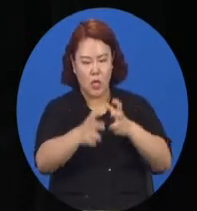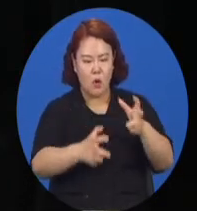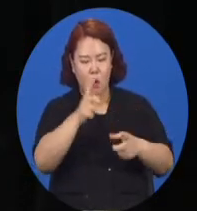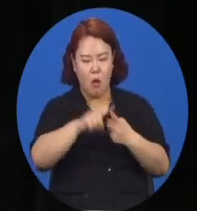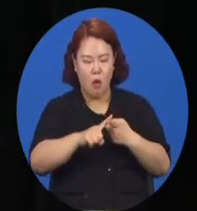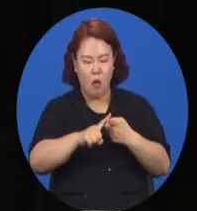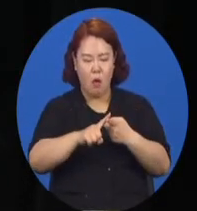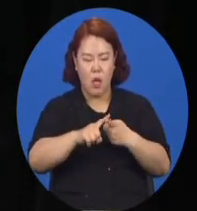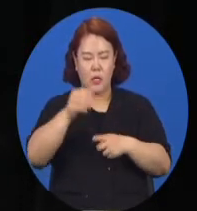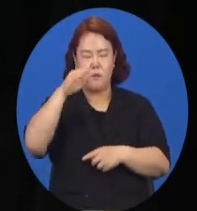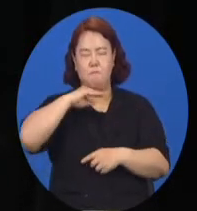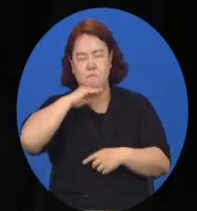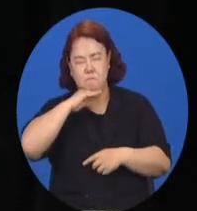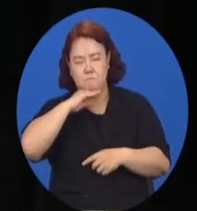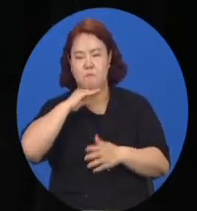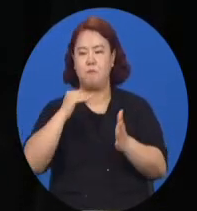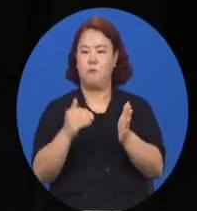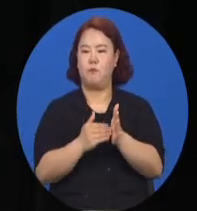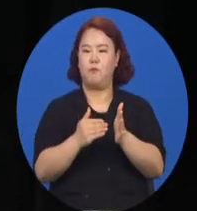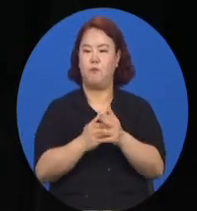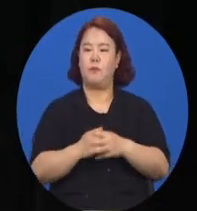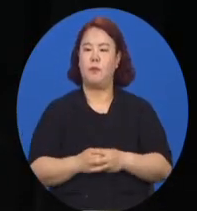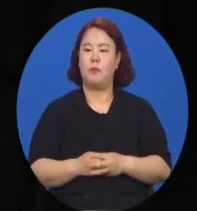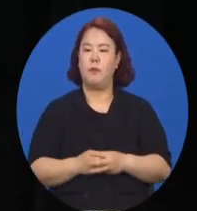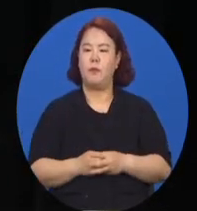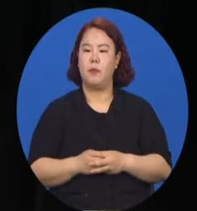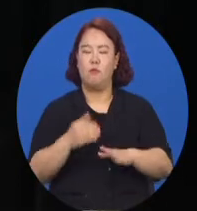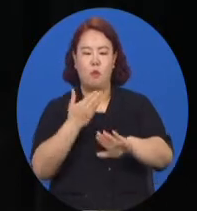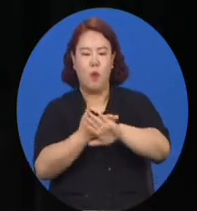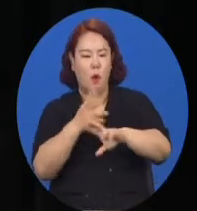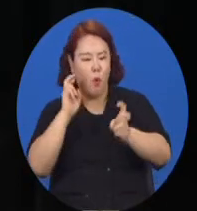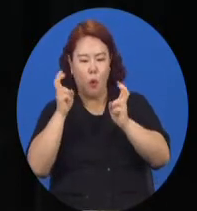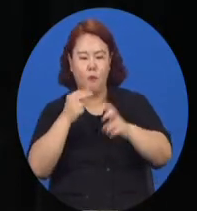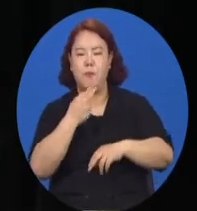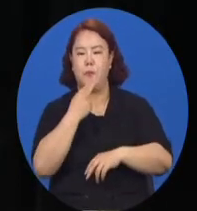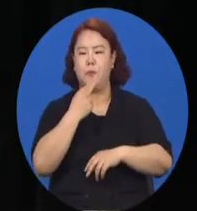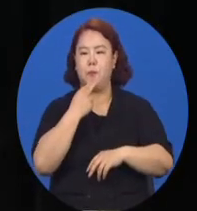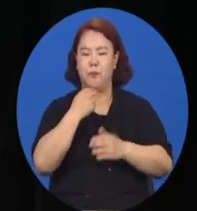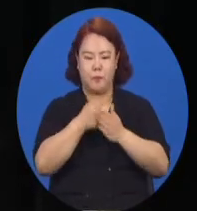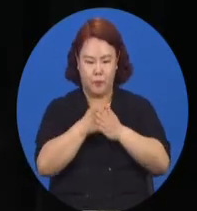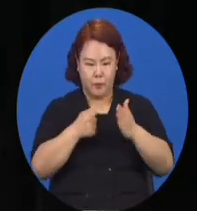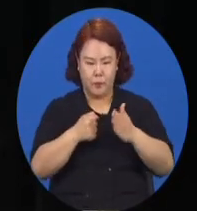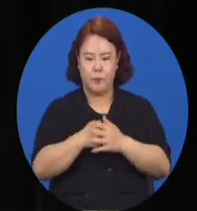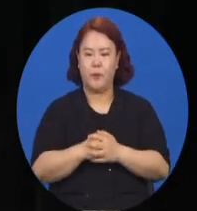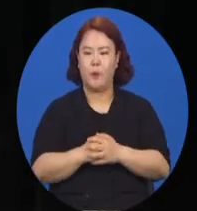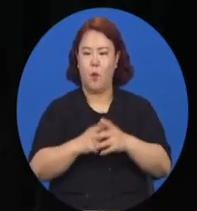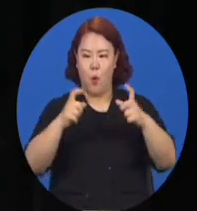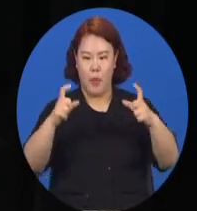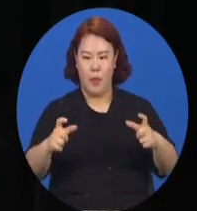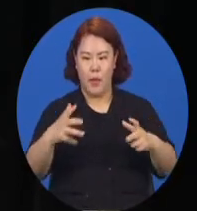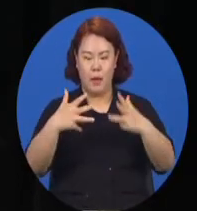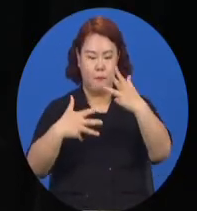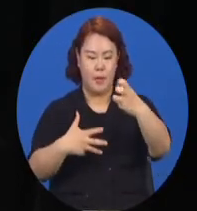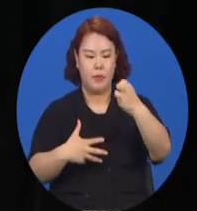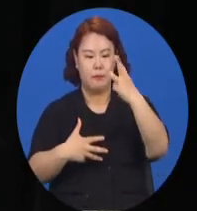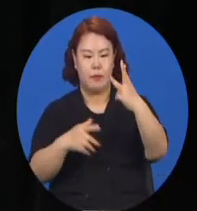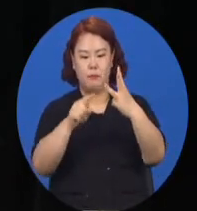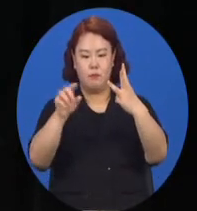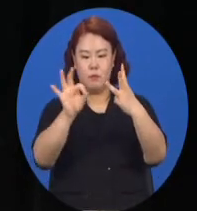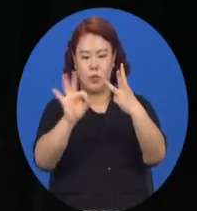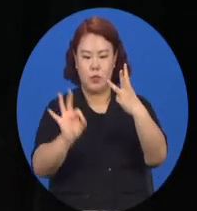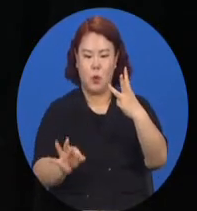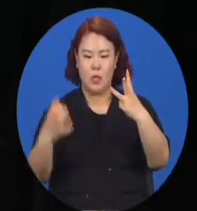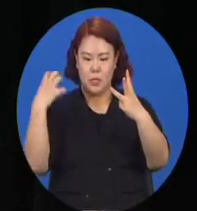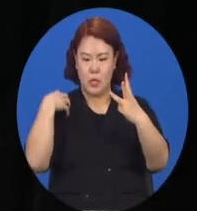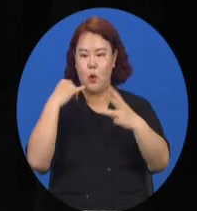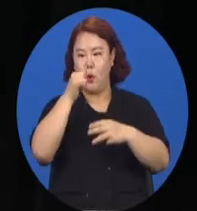오매불망 기다렸습니다. 한 업체도 오지 않았습니다. 따라서 저는 그 관내 83%를 차지하고 있는